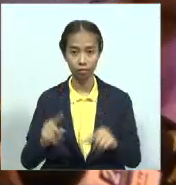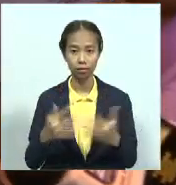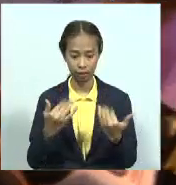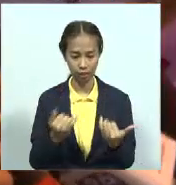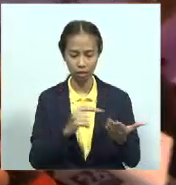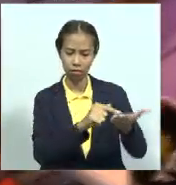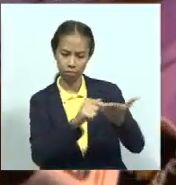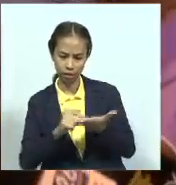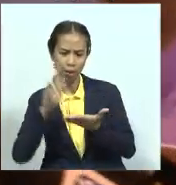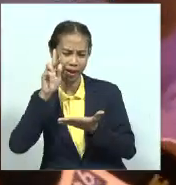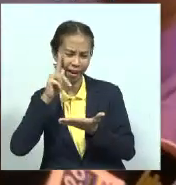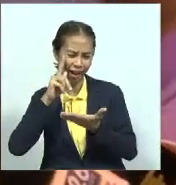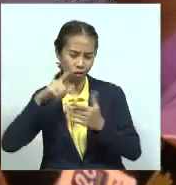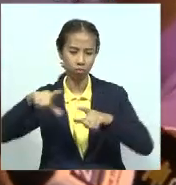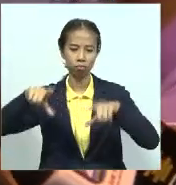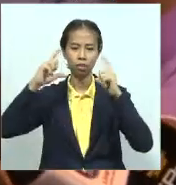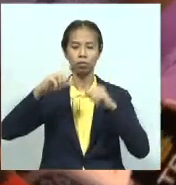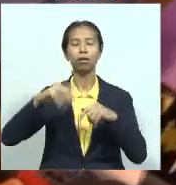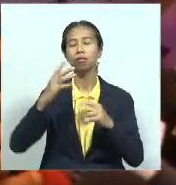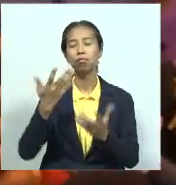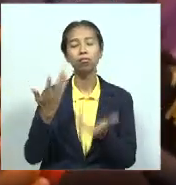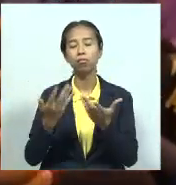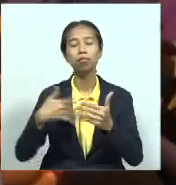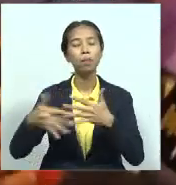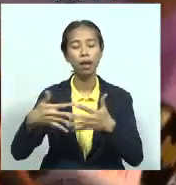มาแล้วเป็นข่าวนะฮะก็เป็นข่าวไป